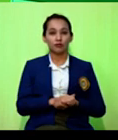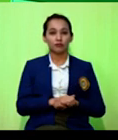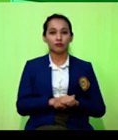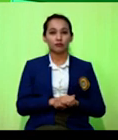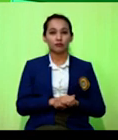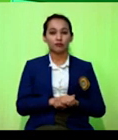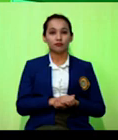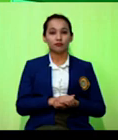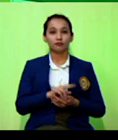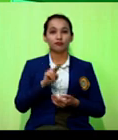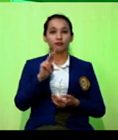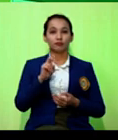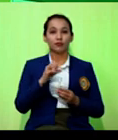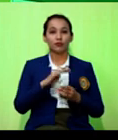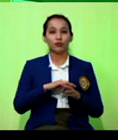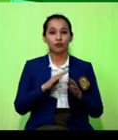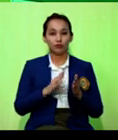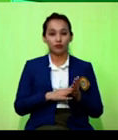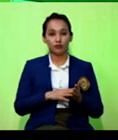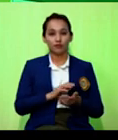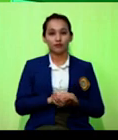bu 219 edi.